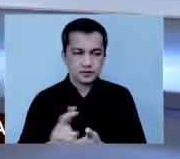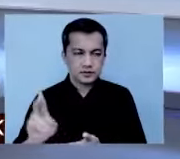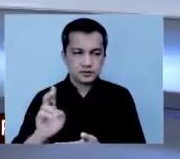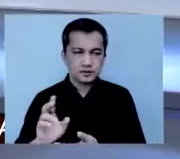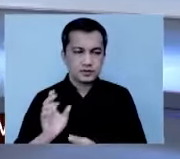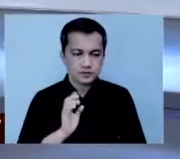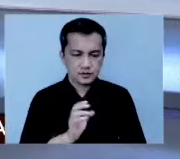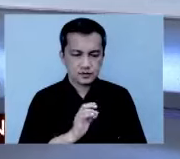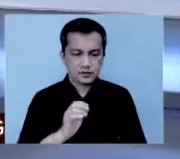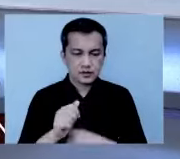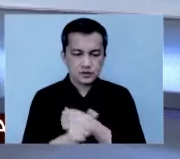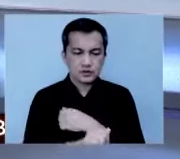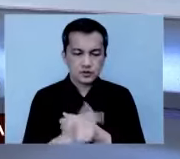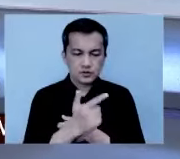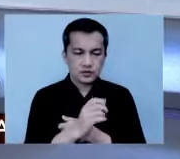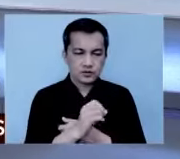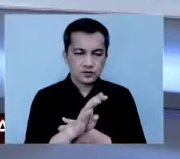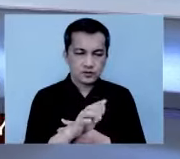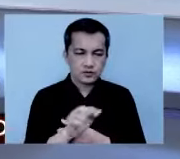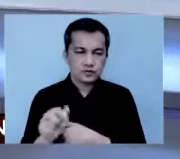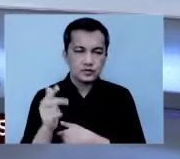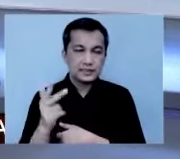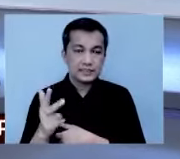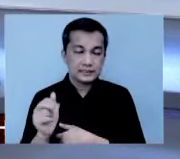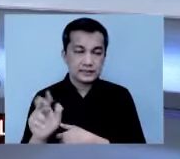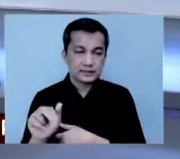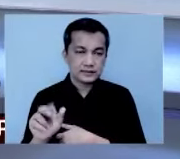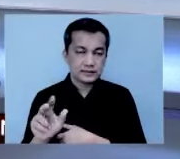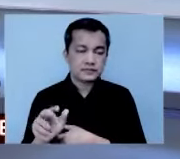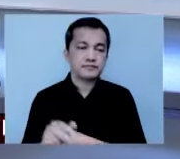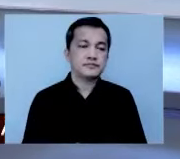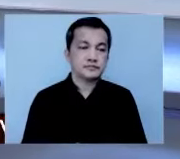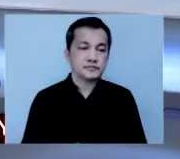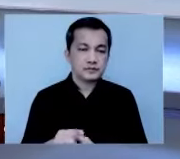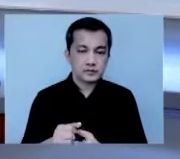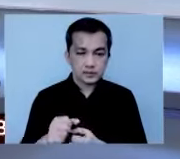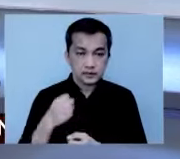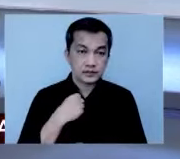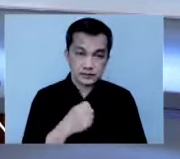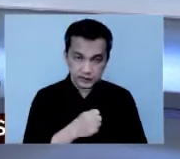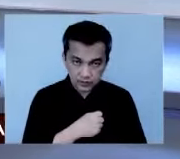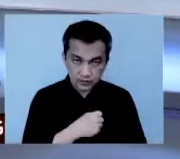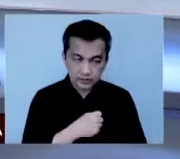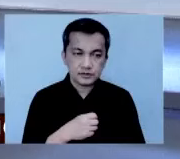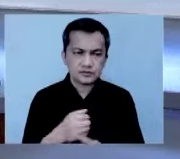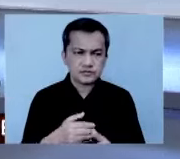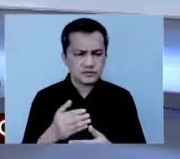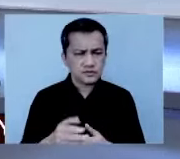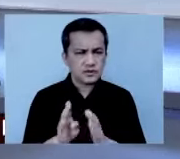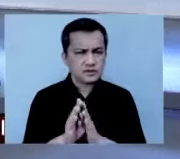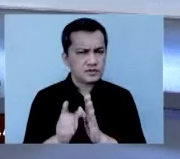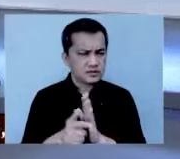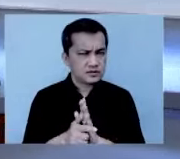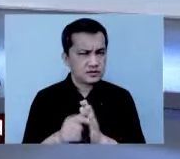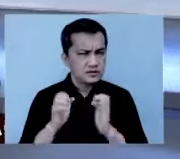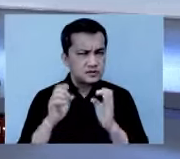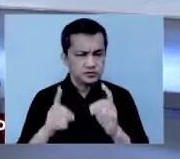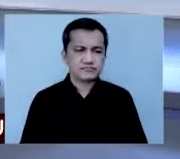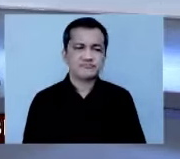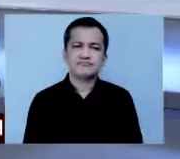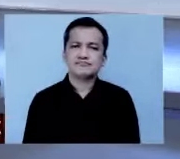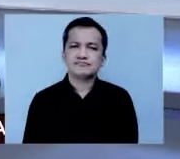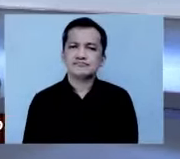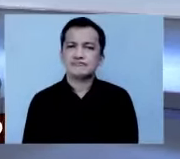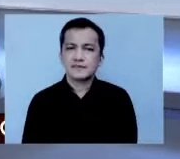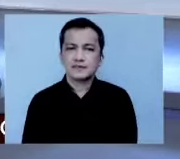mula 2004 hanggang 2013 at ilang termino naging senador. Pero meron ba siyang background sa edukasyon? Ang